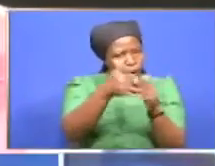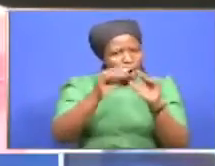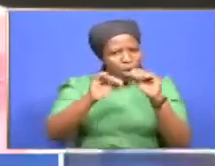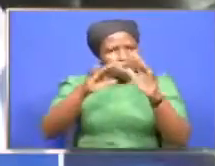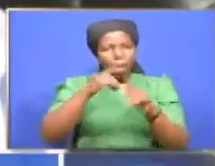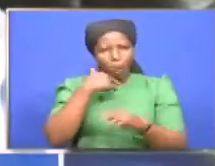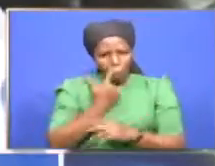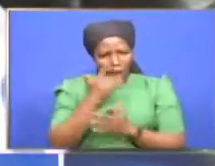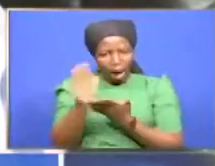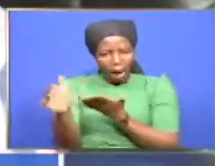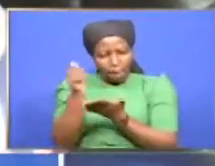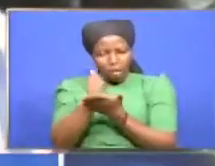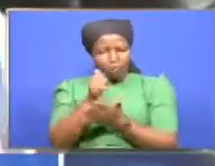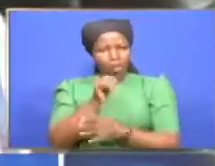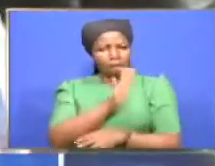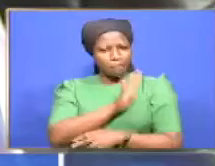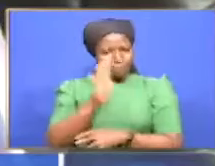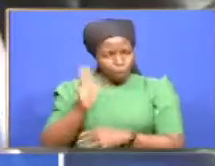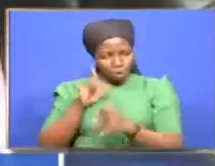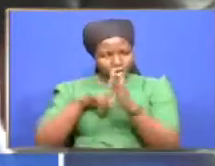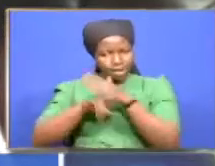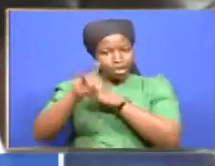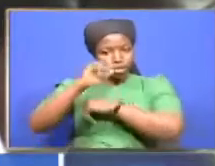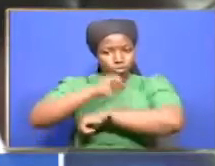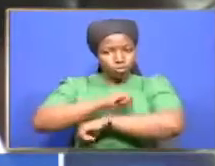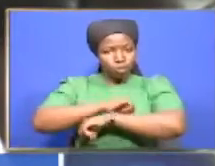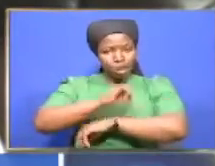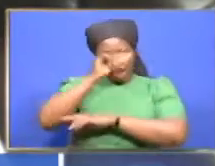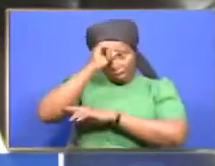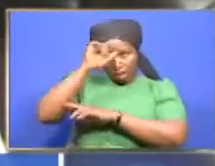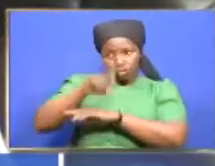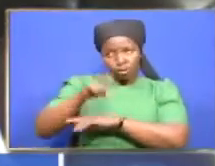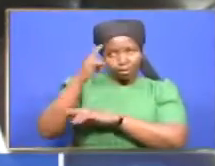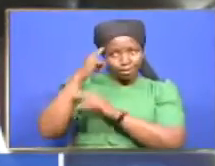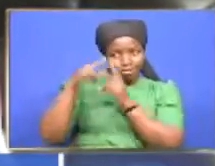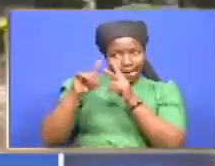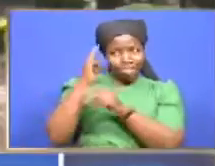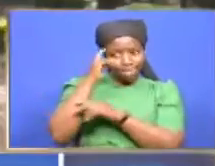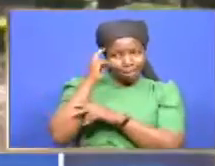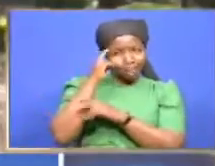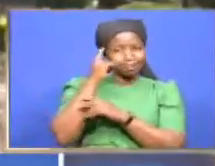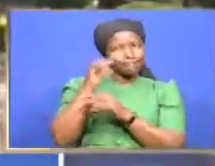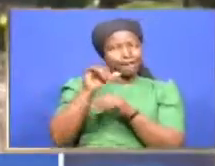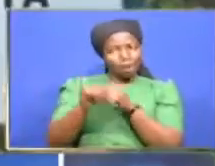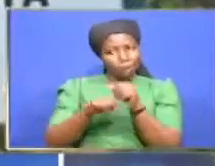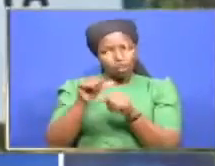shule. The government should start thinking about engaging the BOM teachers.